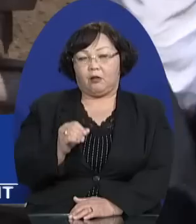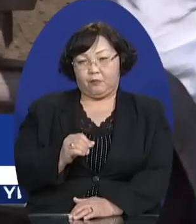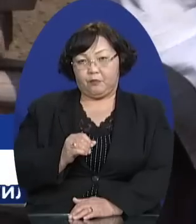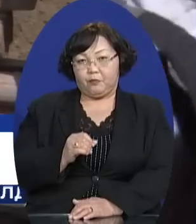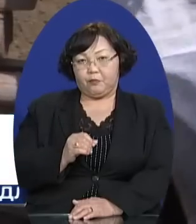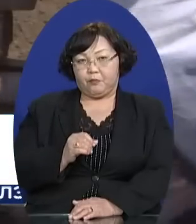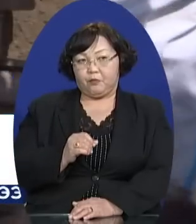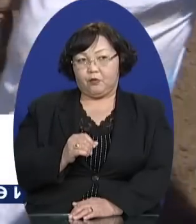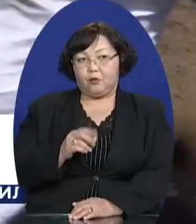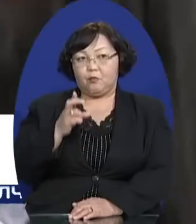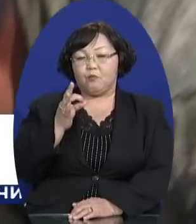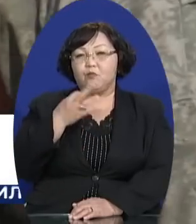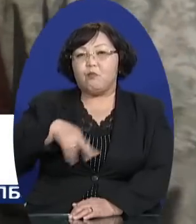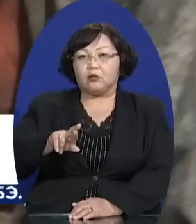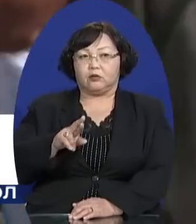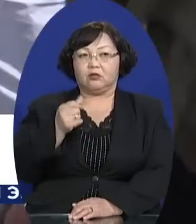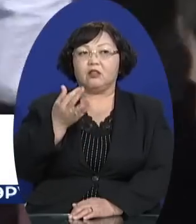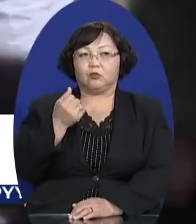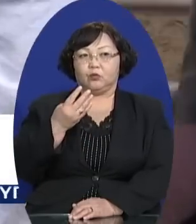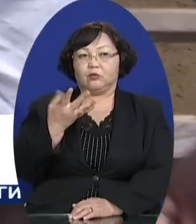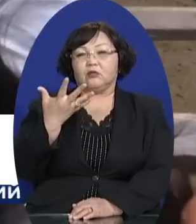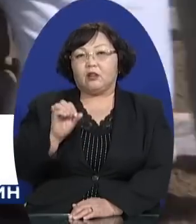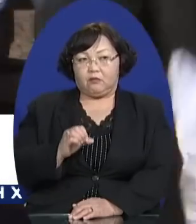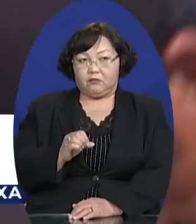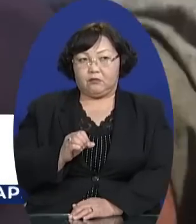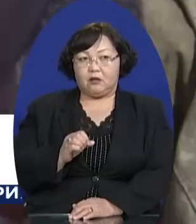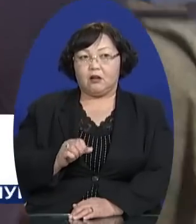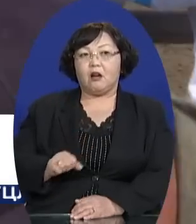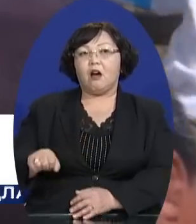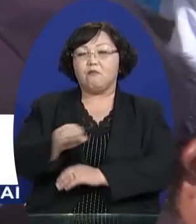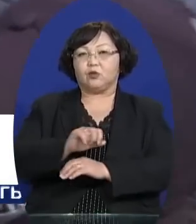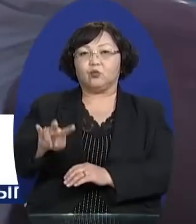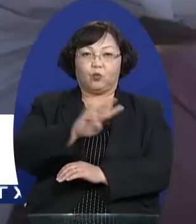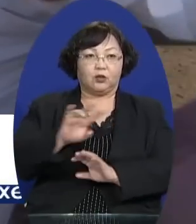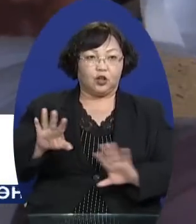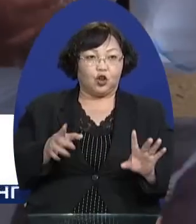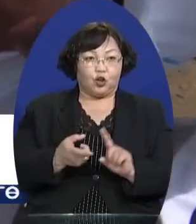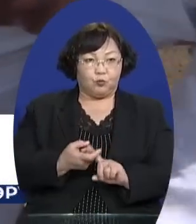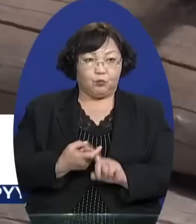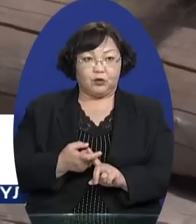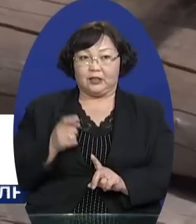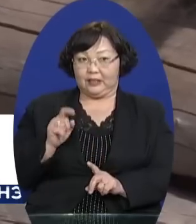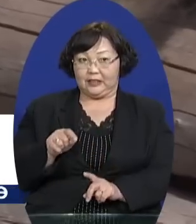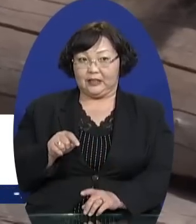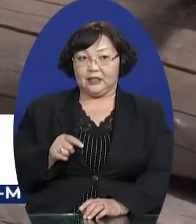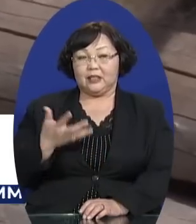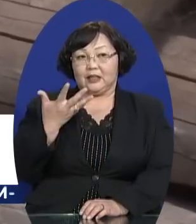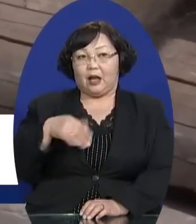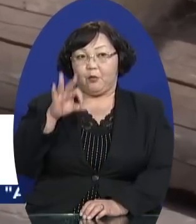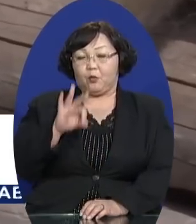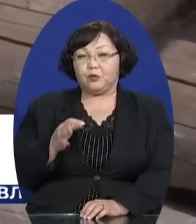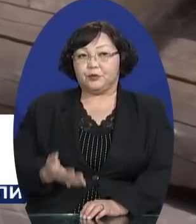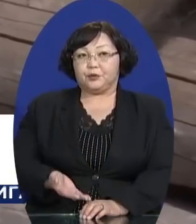дээ. Бод 450 боллоо. Аймаг уусаас шалтгаалаад юм байна. Тэгэхээр чинь тэрний чинь бараг нэг талаас илүү